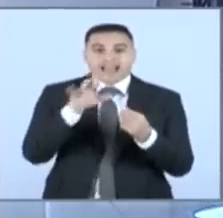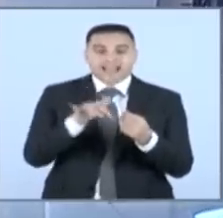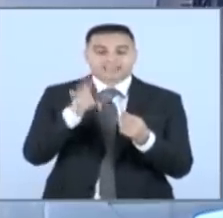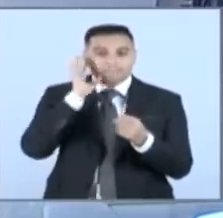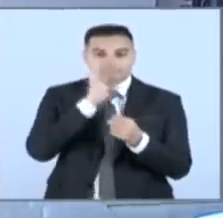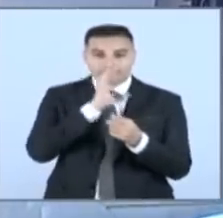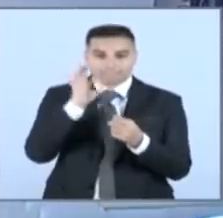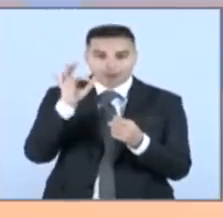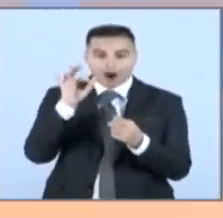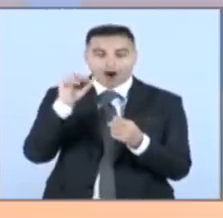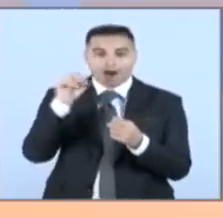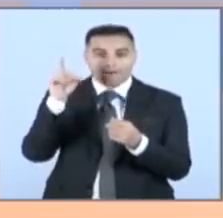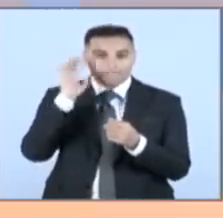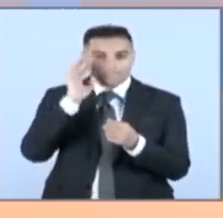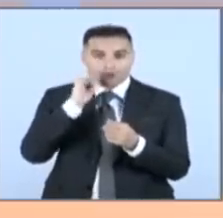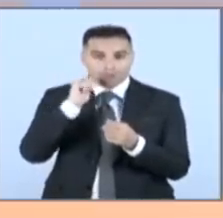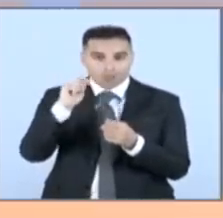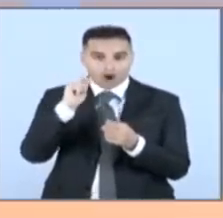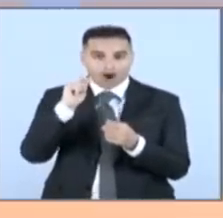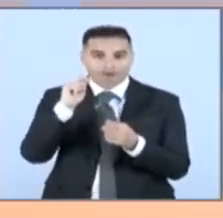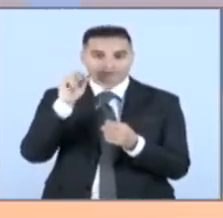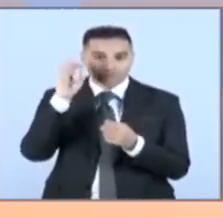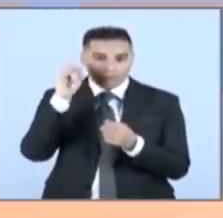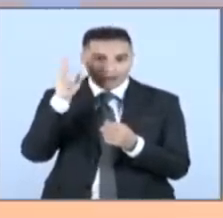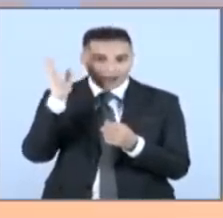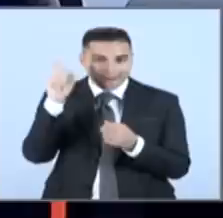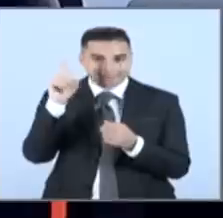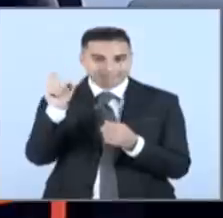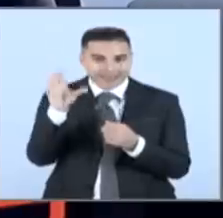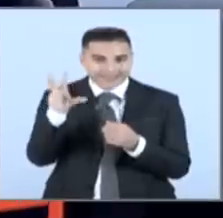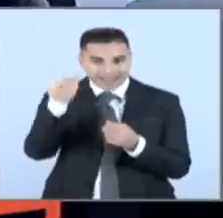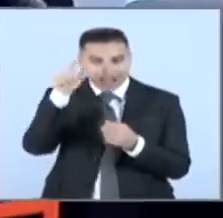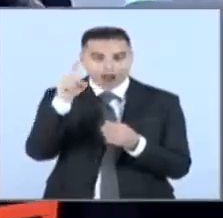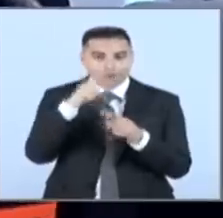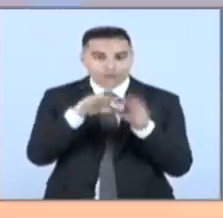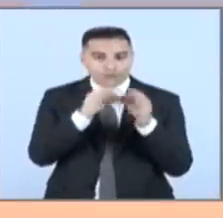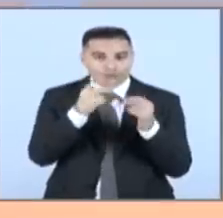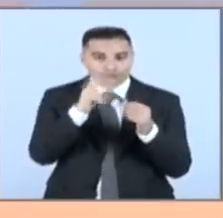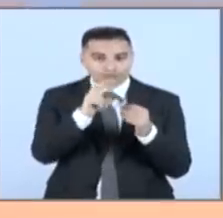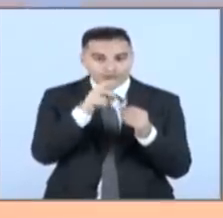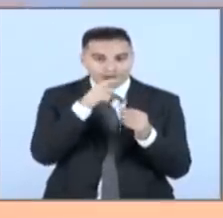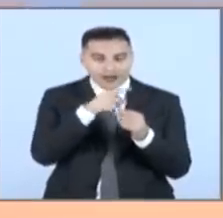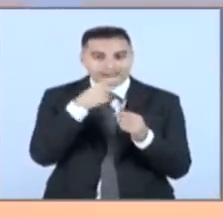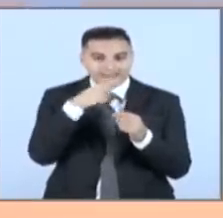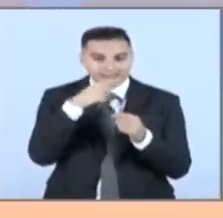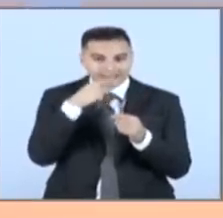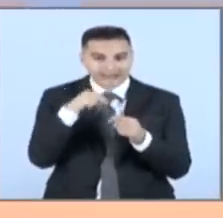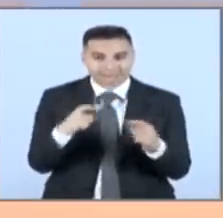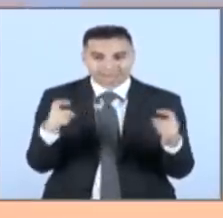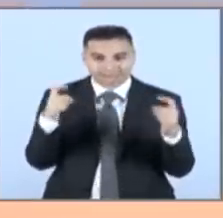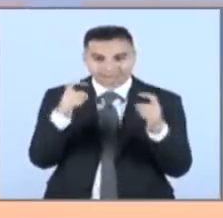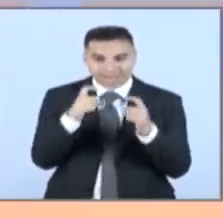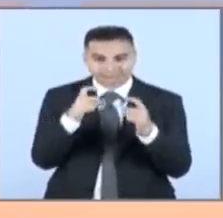بنها الأليوبية 70، عائلة طه سيوف اسكندرية 50. ودلوقتي مع الفقرة